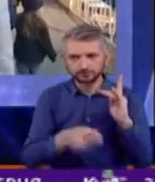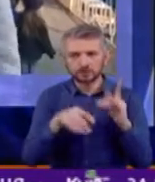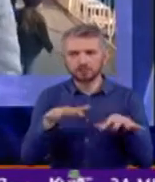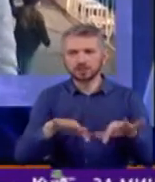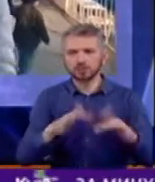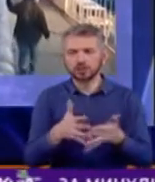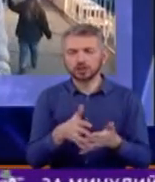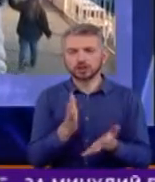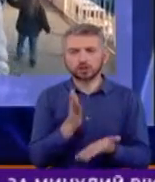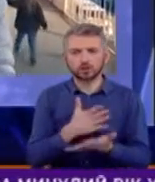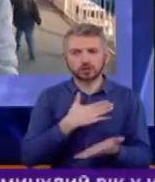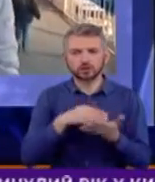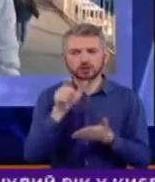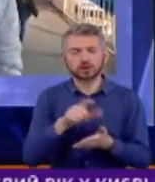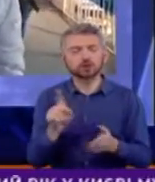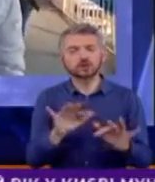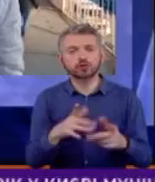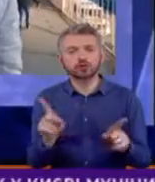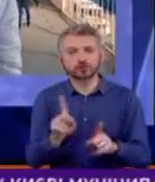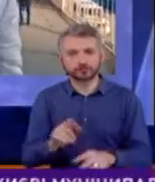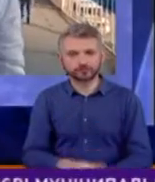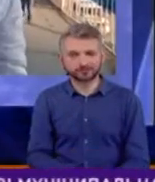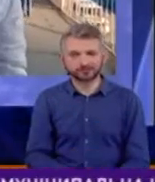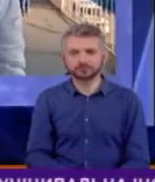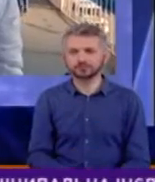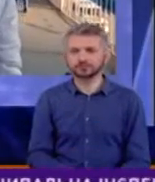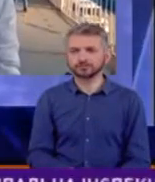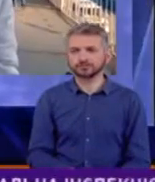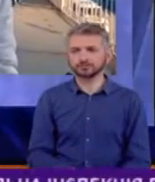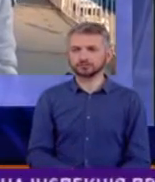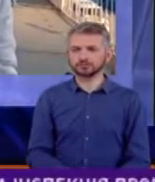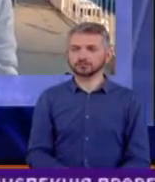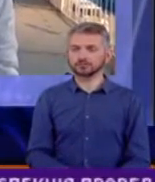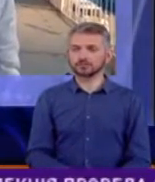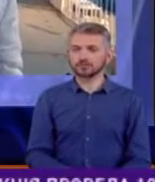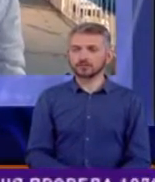готова поділитися подробицями. Вікторія, що там сталося? Будь ласка.